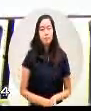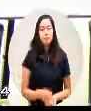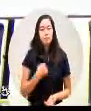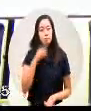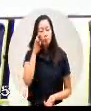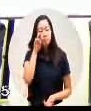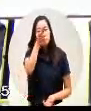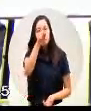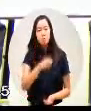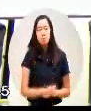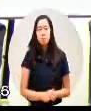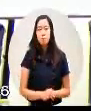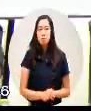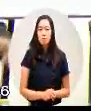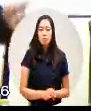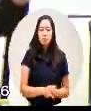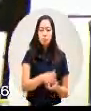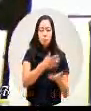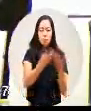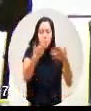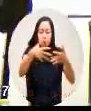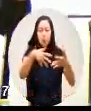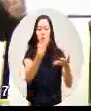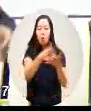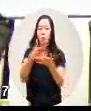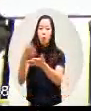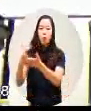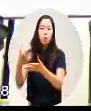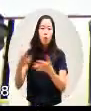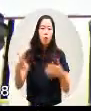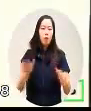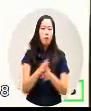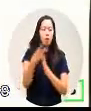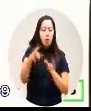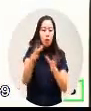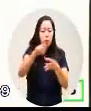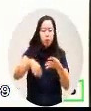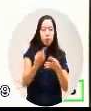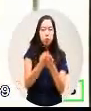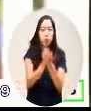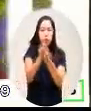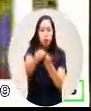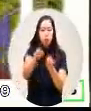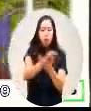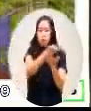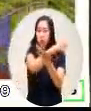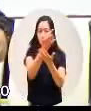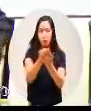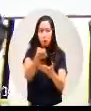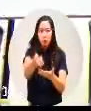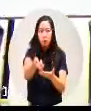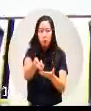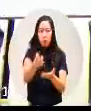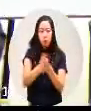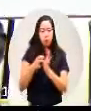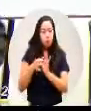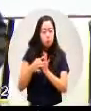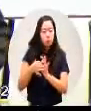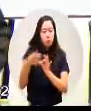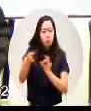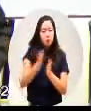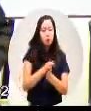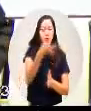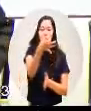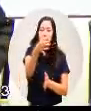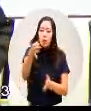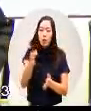到遮济问题啦吼，尤其吼、哦、看到当然吼、哦，对着安尼整体啦吼，拢会关心着债务啦